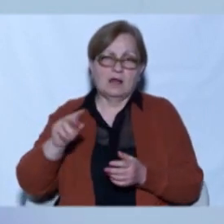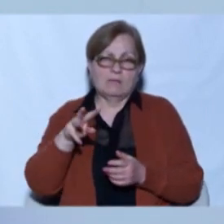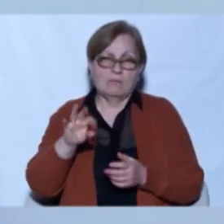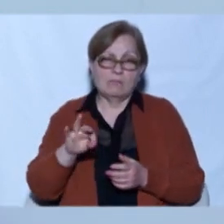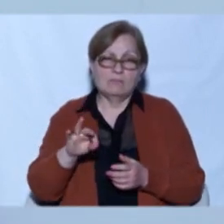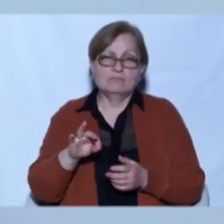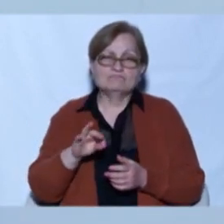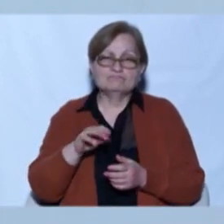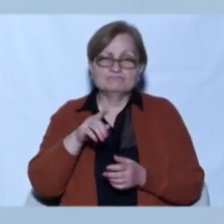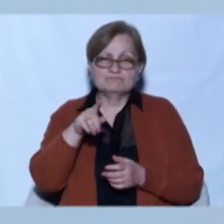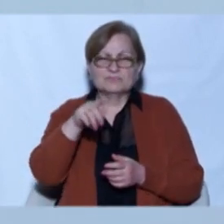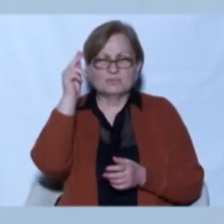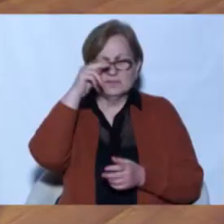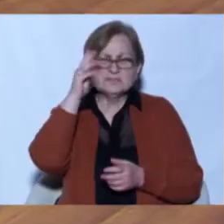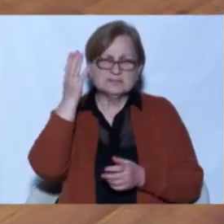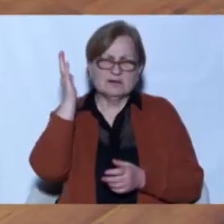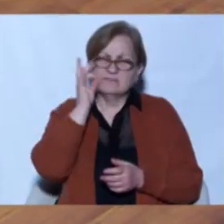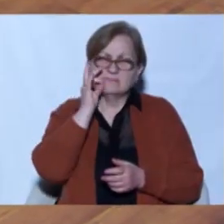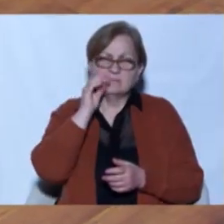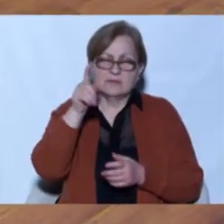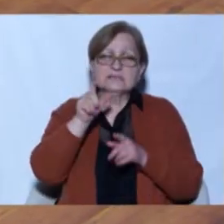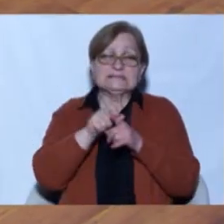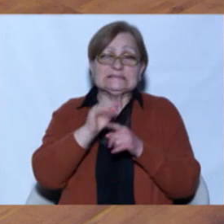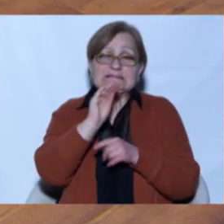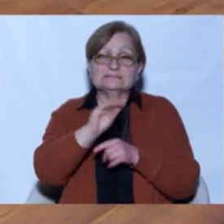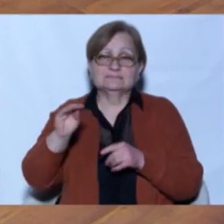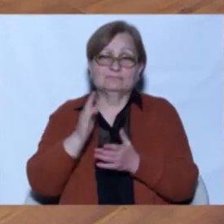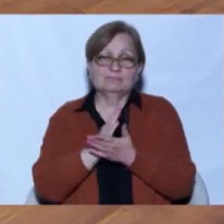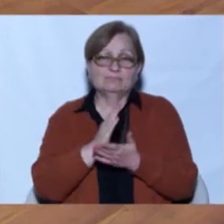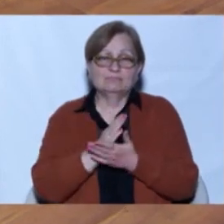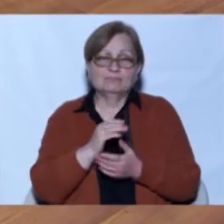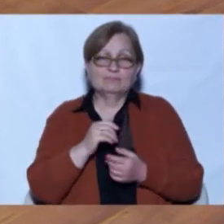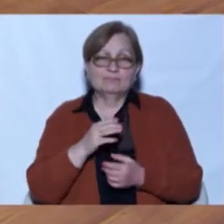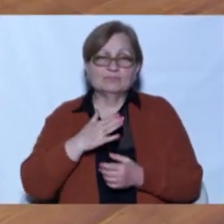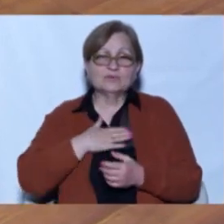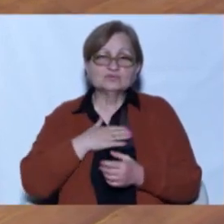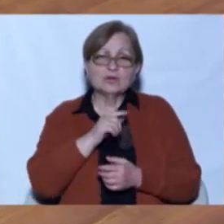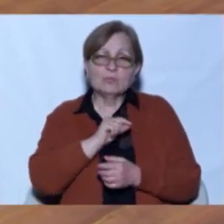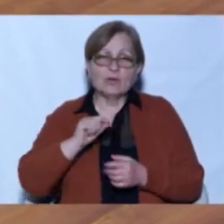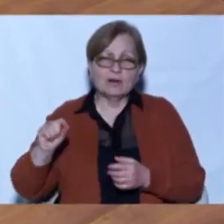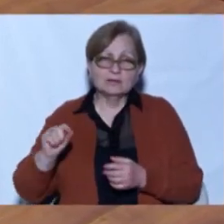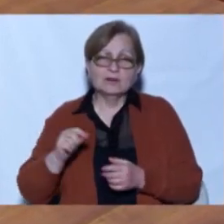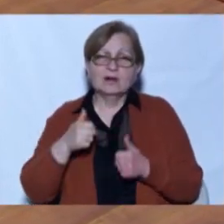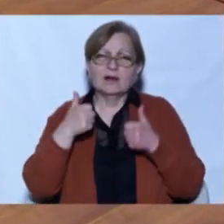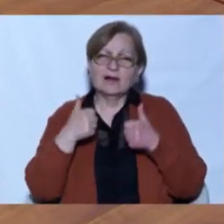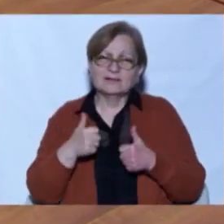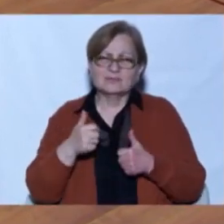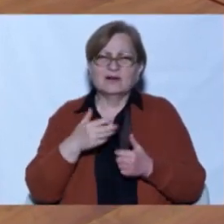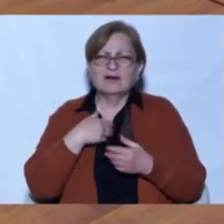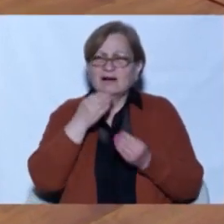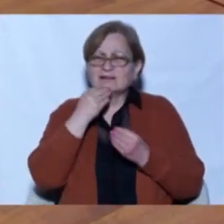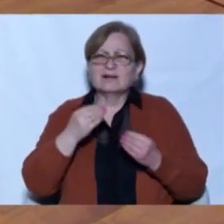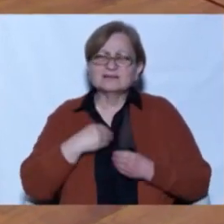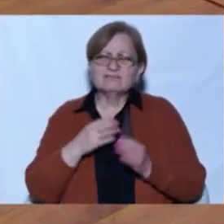მას აუცილებლად შეისწავლი და იქ ასეთ რამეს ამბობს. ჩემო კალამო, ჩემო კარგო, რად გვინდა